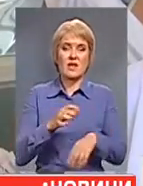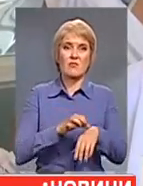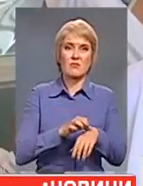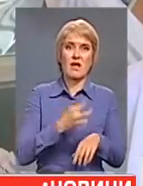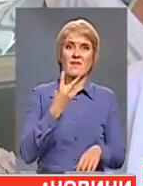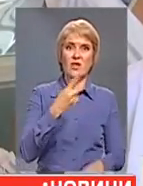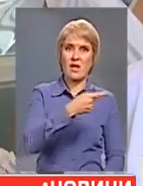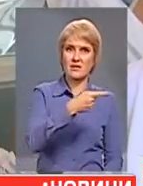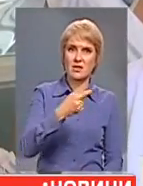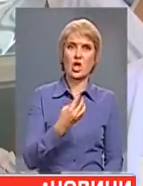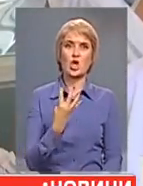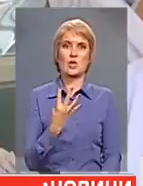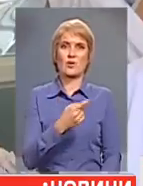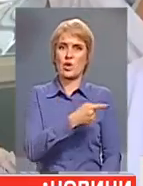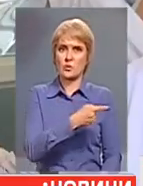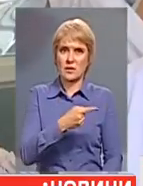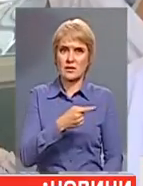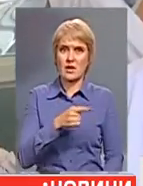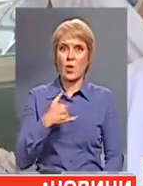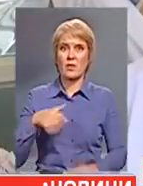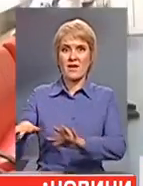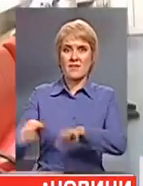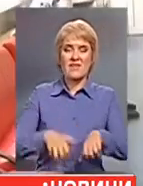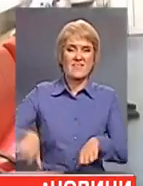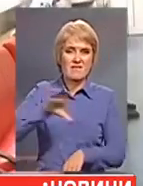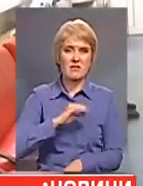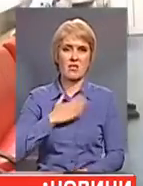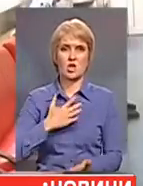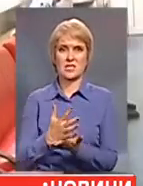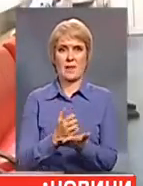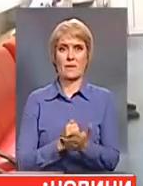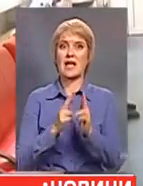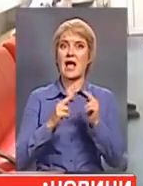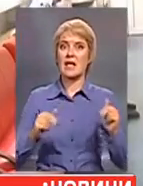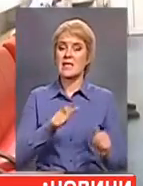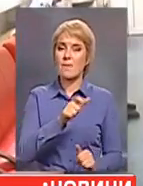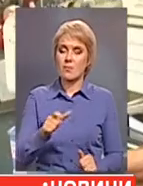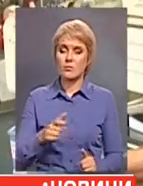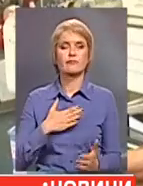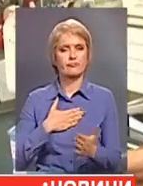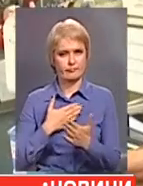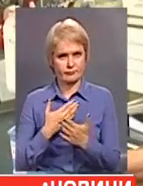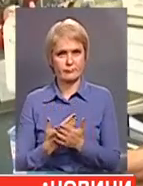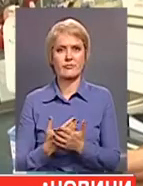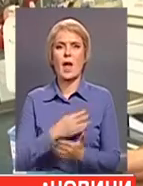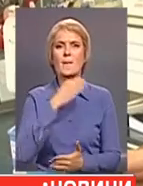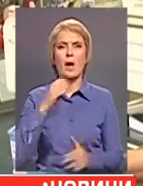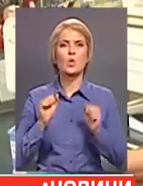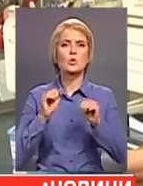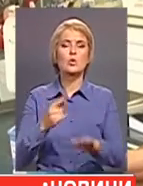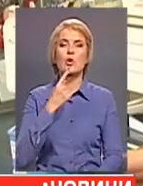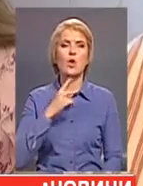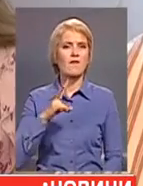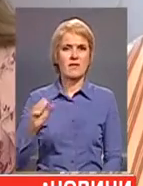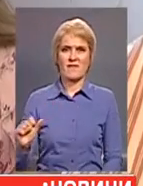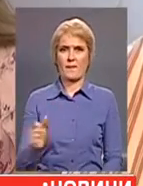отрицательна, четверта отрицательна. І вибирають у нас всі наші запаси. Дніпропетровці охоче відгукуються. Багато хто здає кров для бійців не